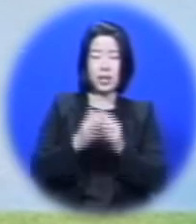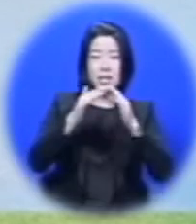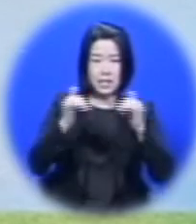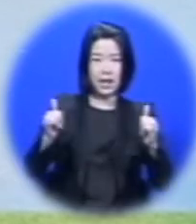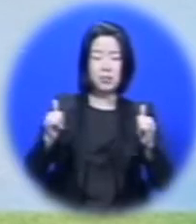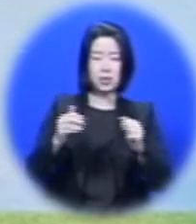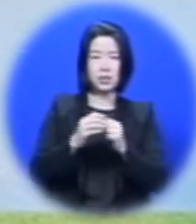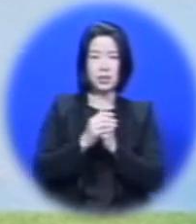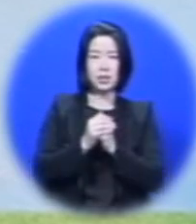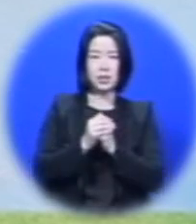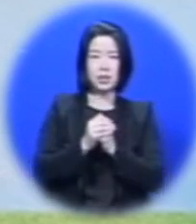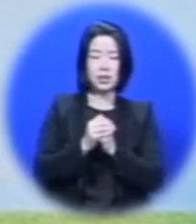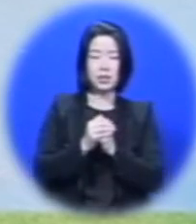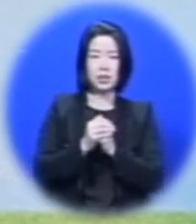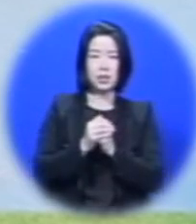사람들은